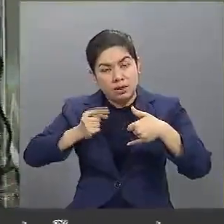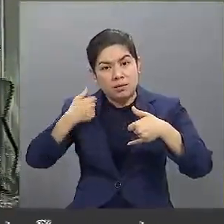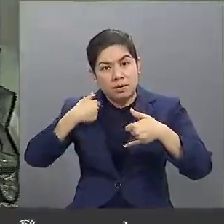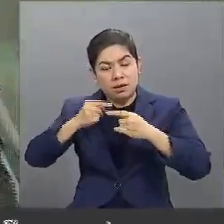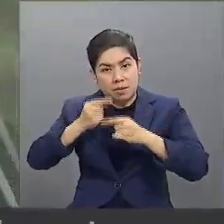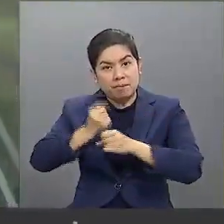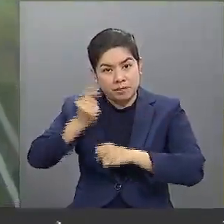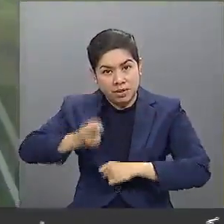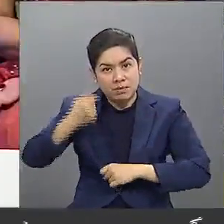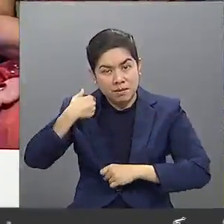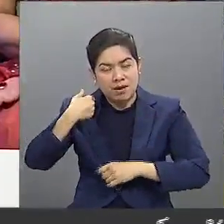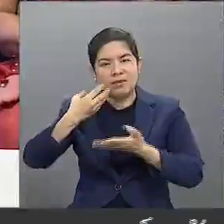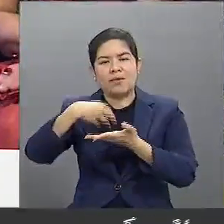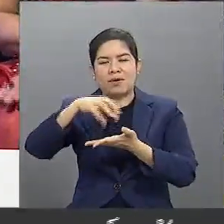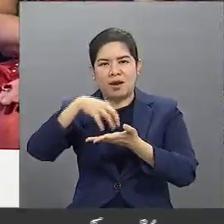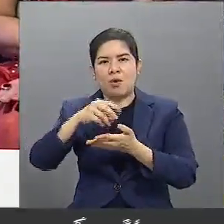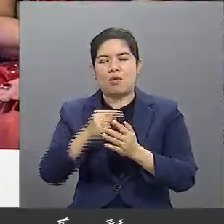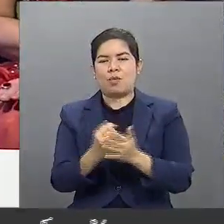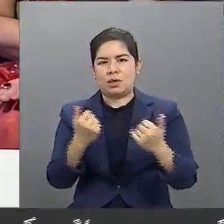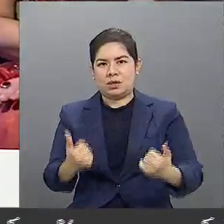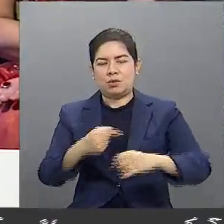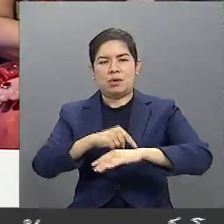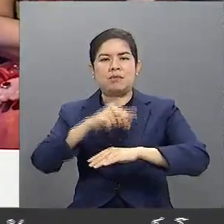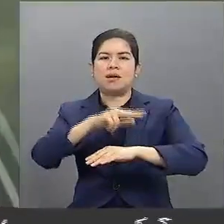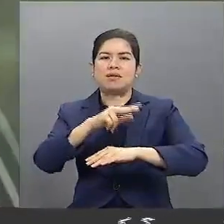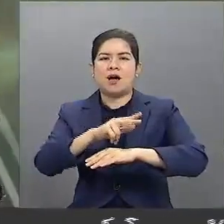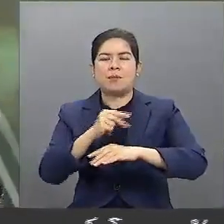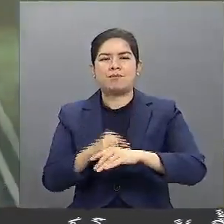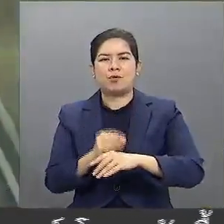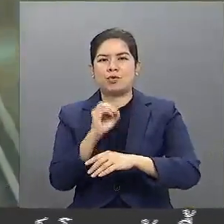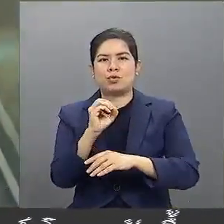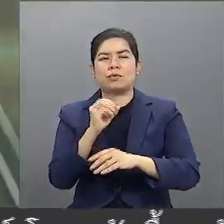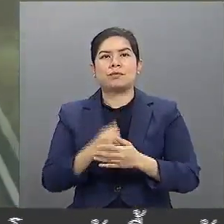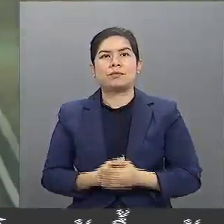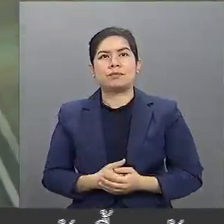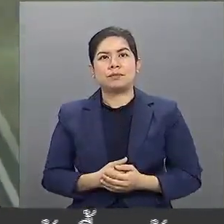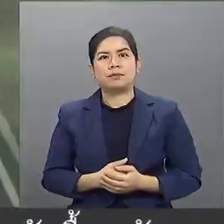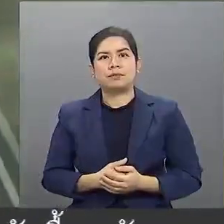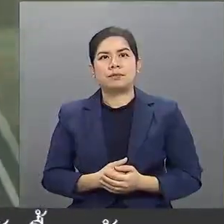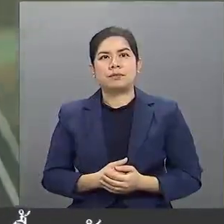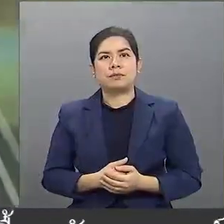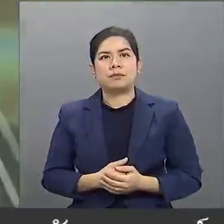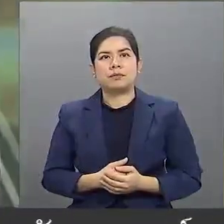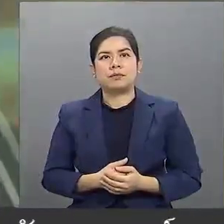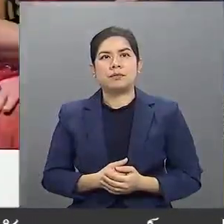พันลั่นทุ่งบางเขนบ่ายสามโมงตรง ศิลปิน